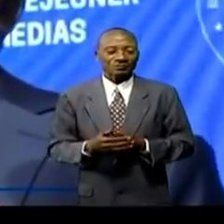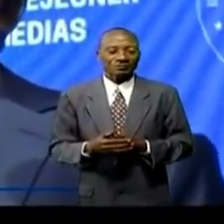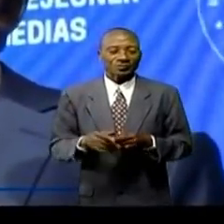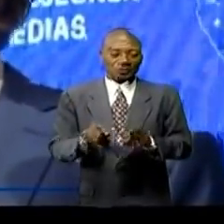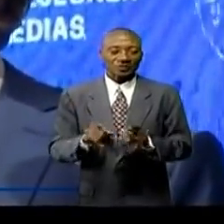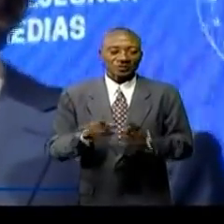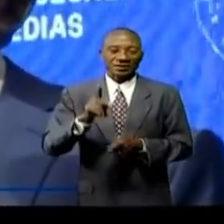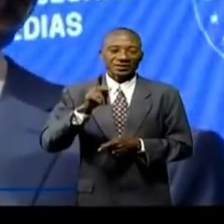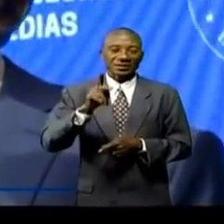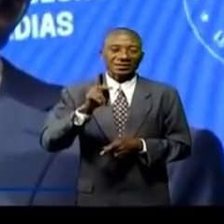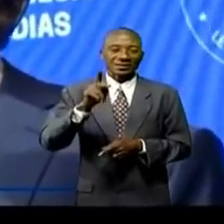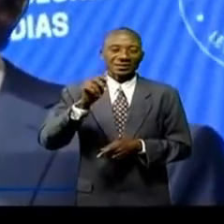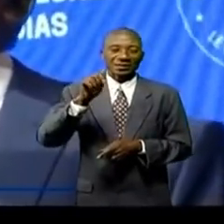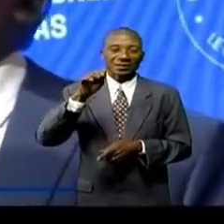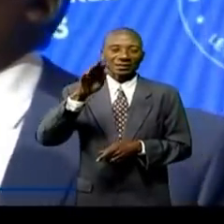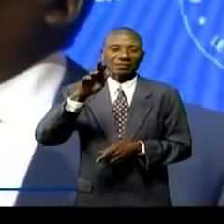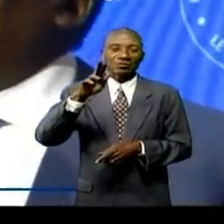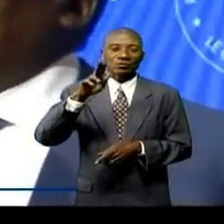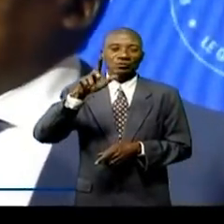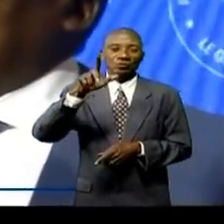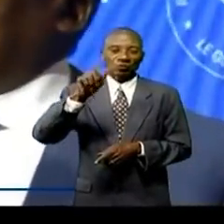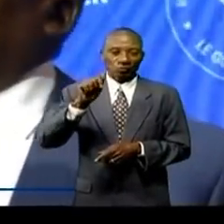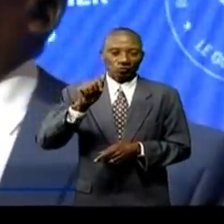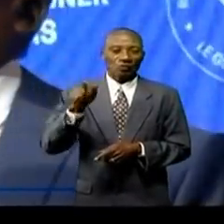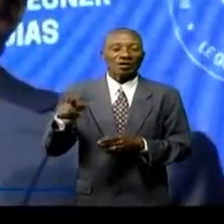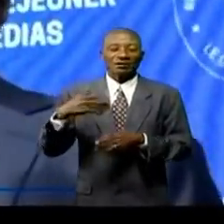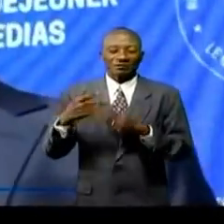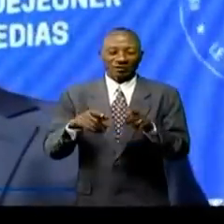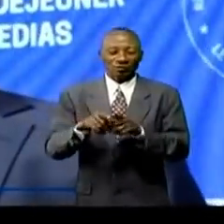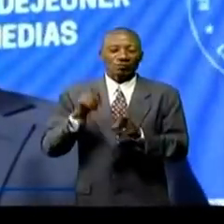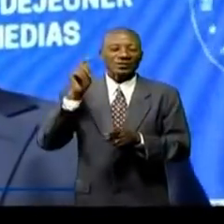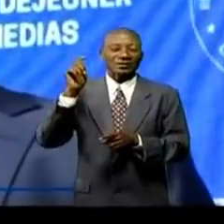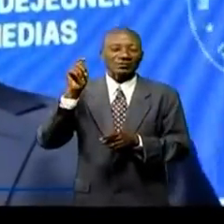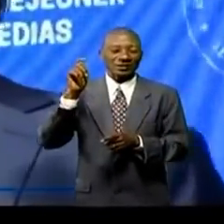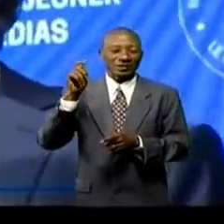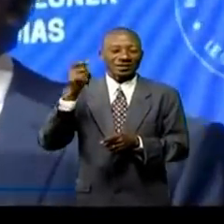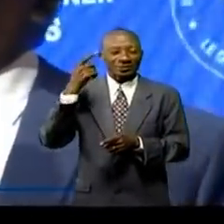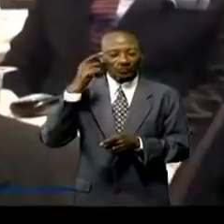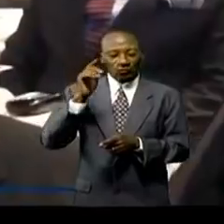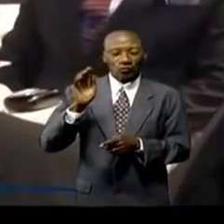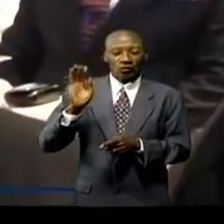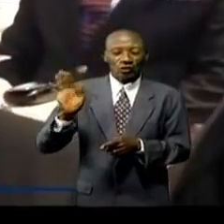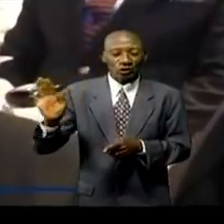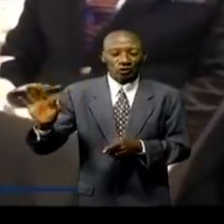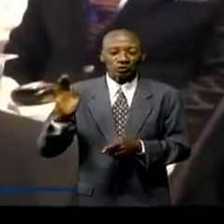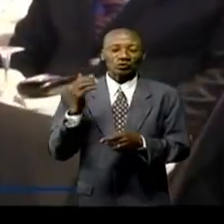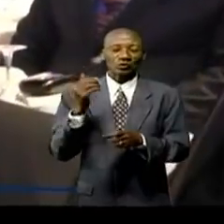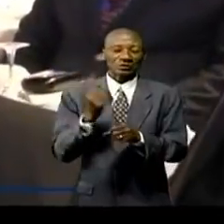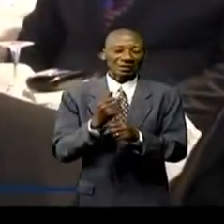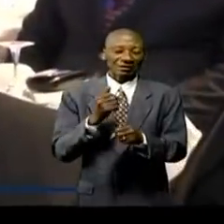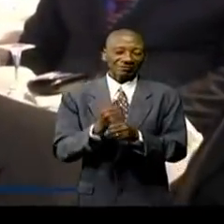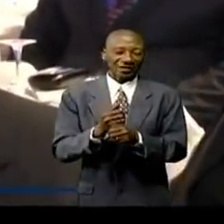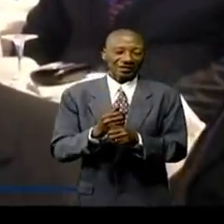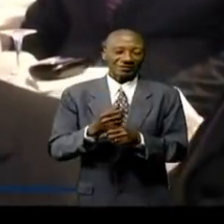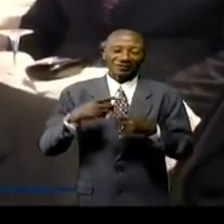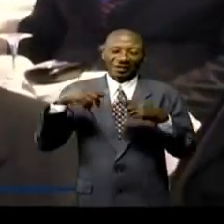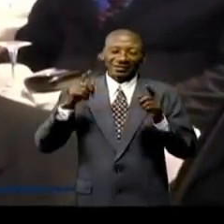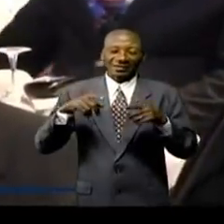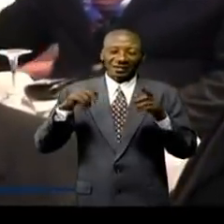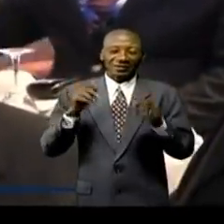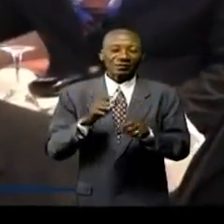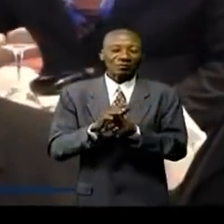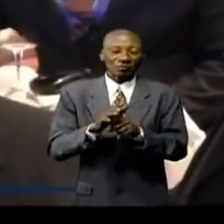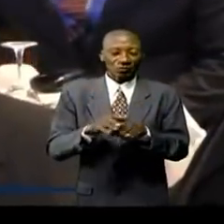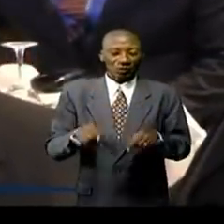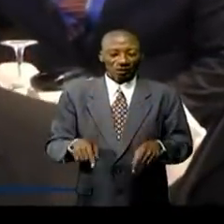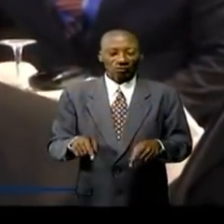Kaboulou, de faire les témoignages élogieux du parcours professionnel de celui qu'il qualifie d'irremplaçable, avant de solliciter auprès du